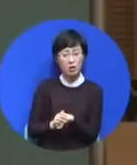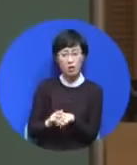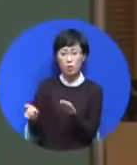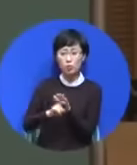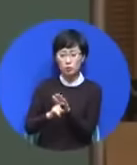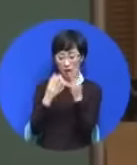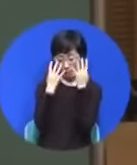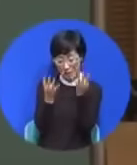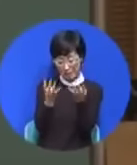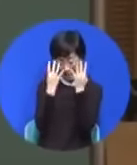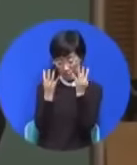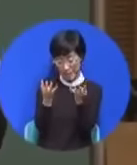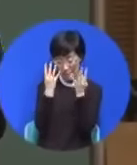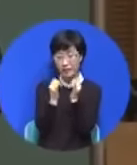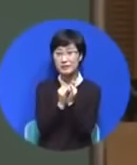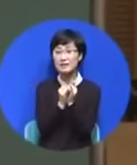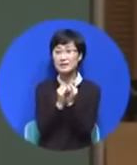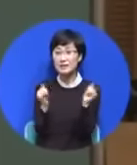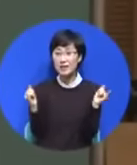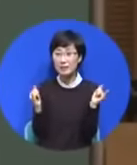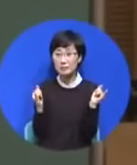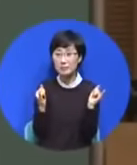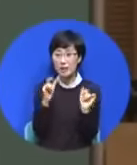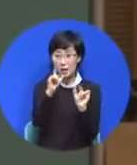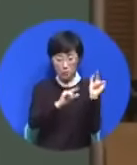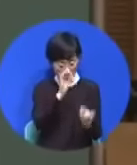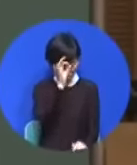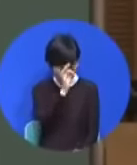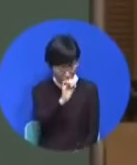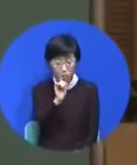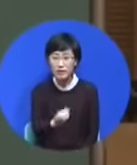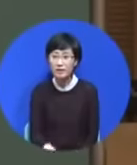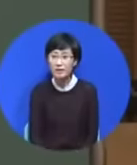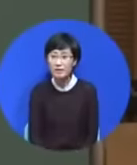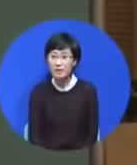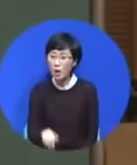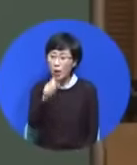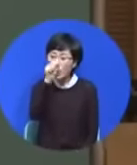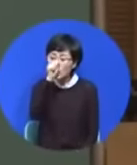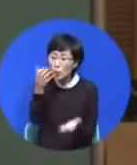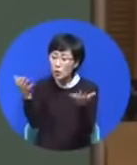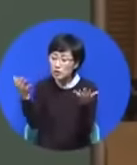사람요 바른 일 하는 봐라